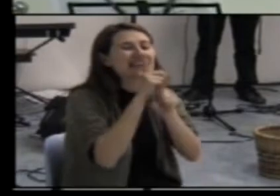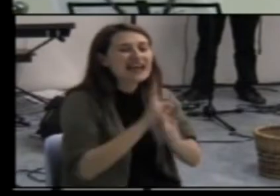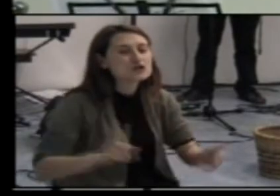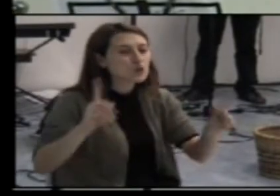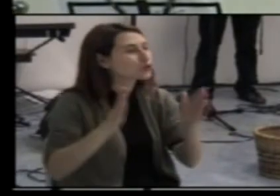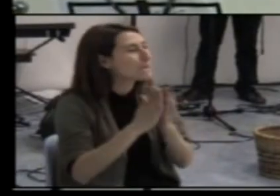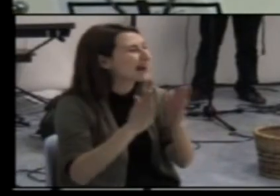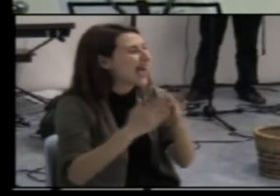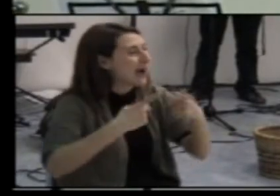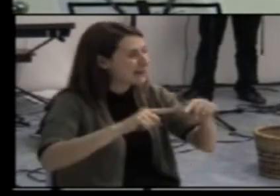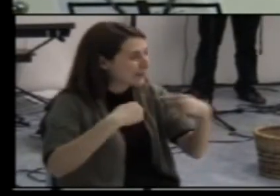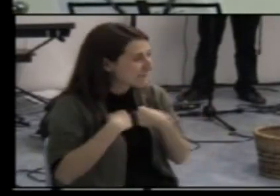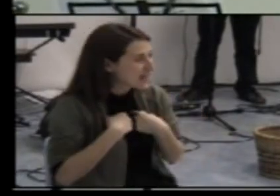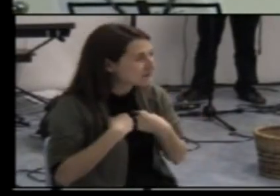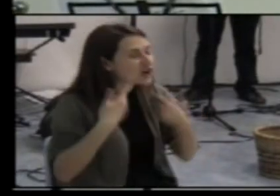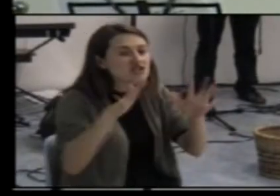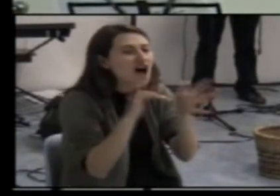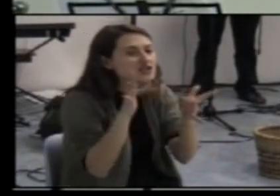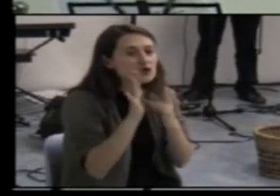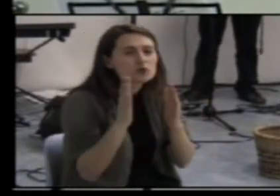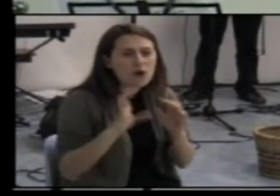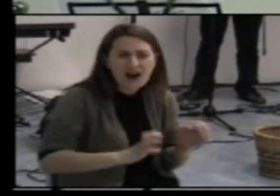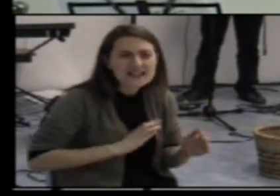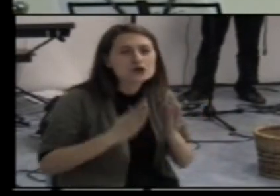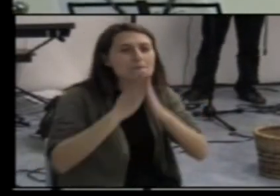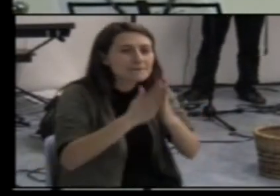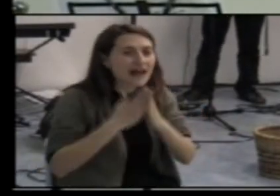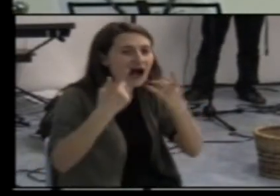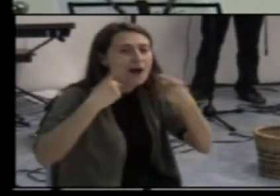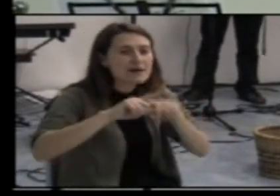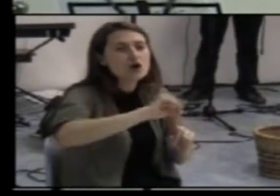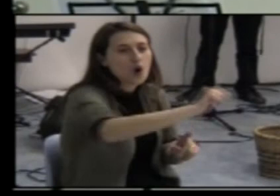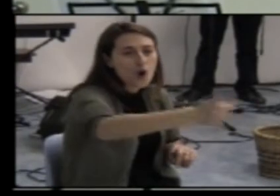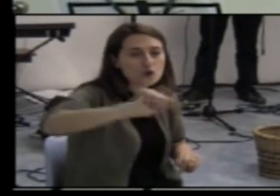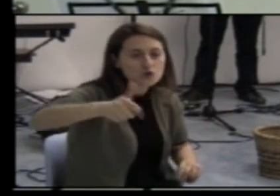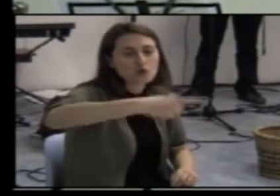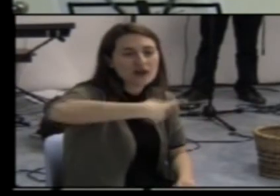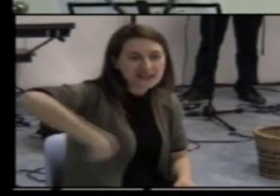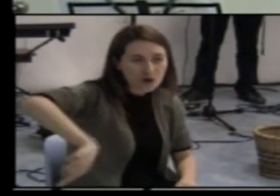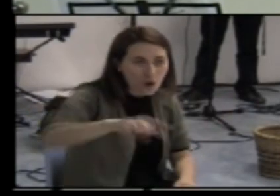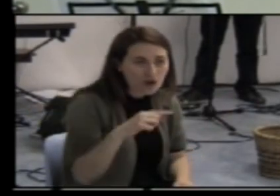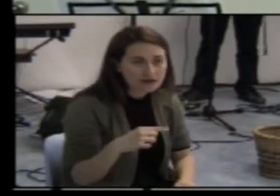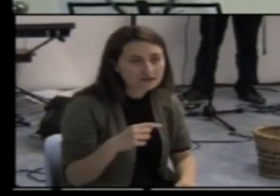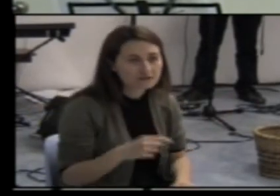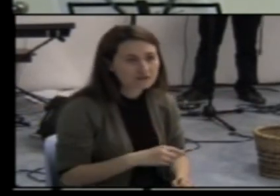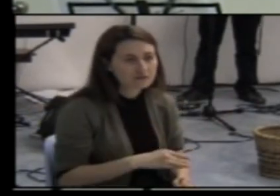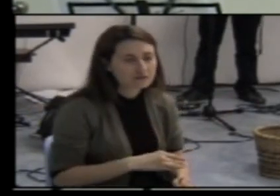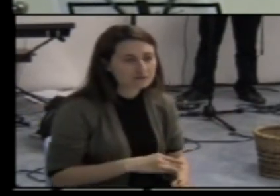Gesù è alla destra del trono di Dio e intercede per ognuno di noi. Non è una notizia